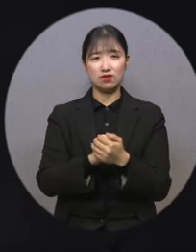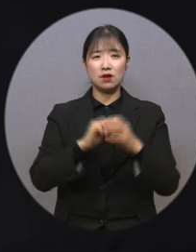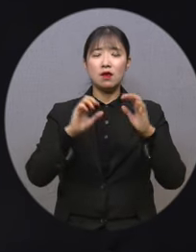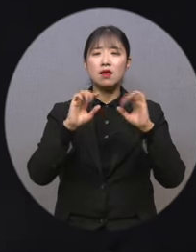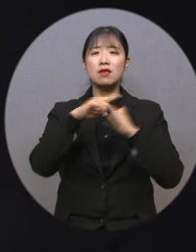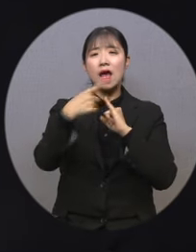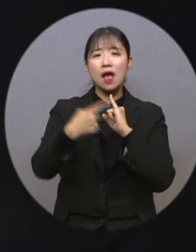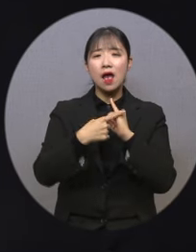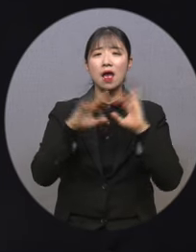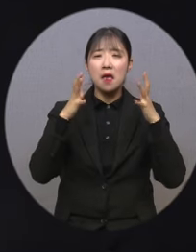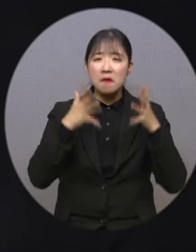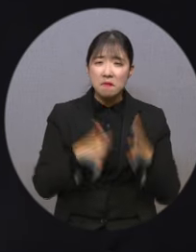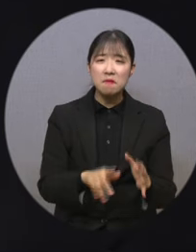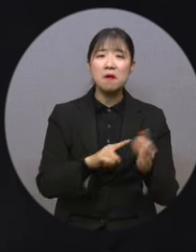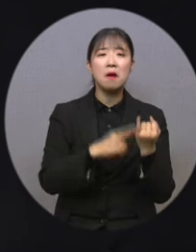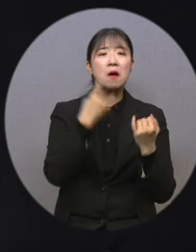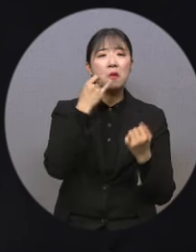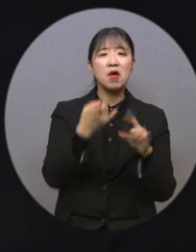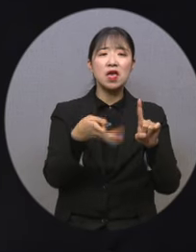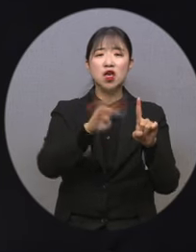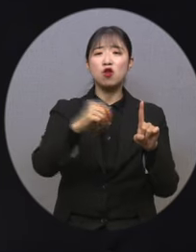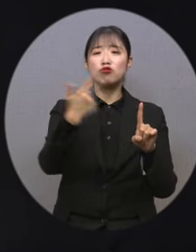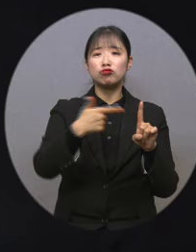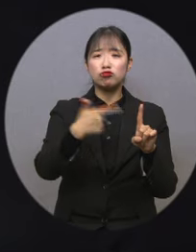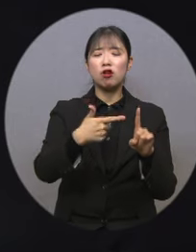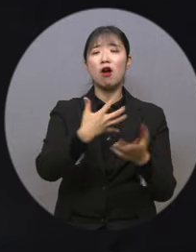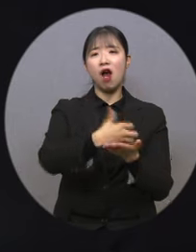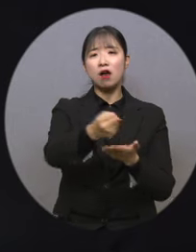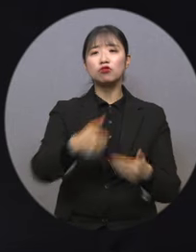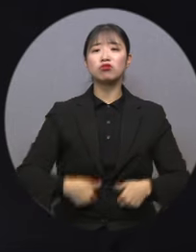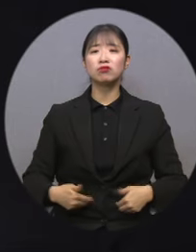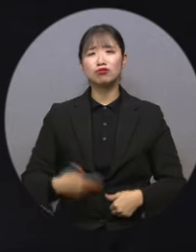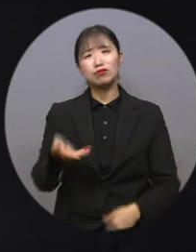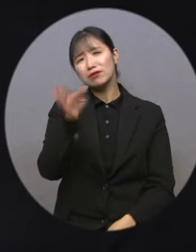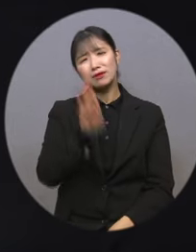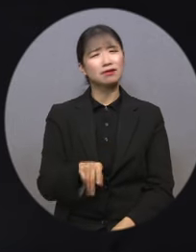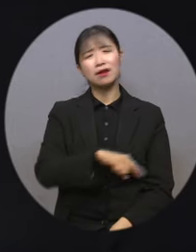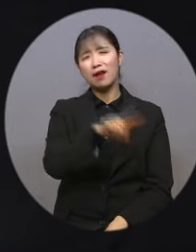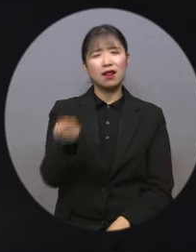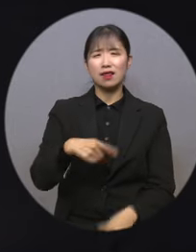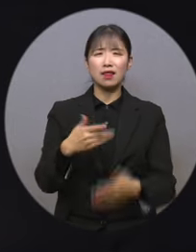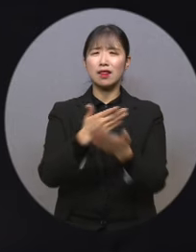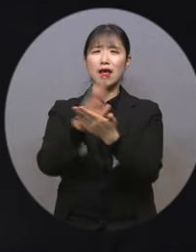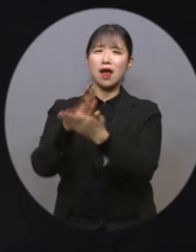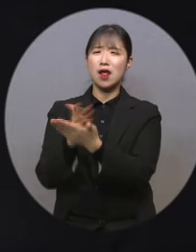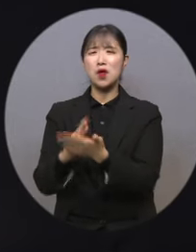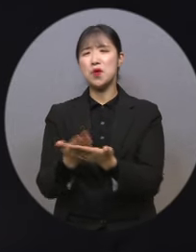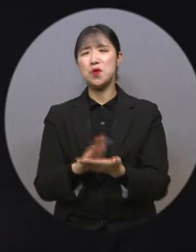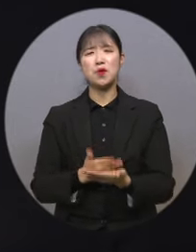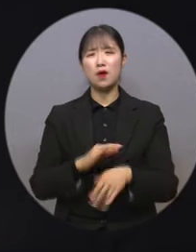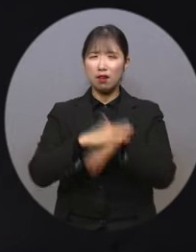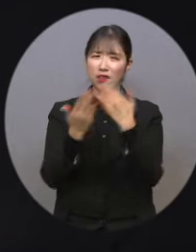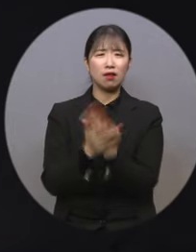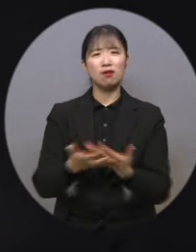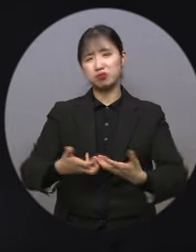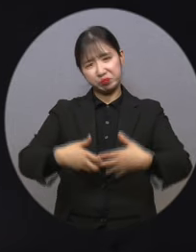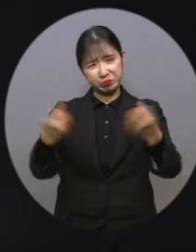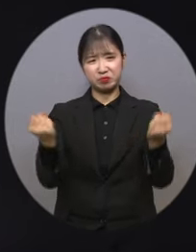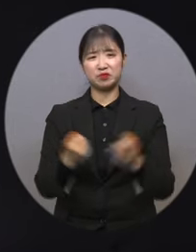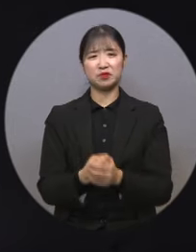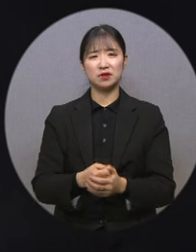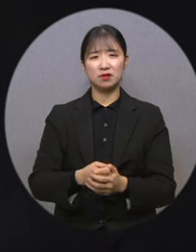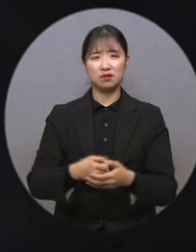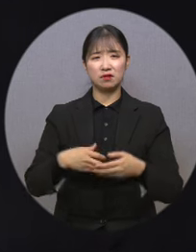될 돈인데 하나도 안 주고 다 써버려요. 16개 부처가 놀아가지고 출산 예산